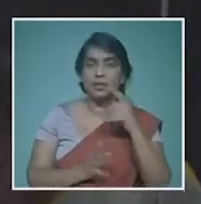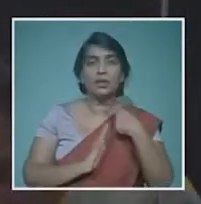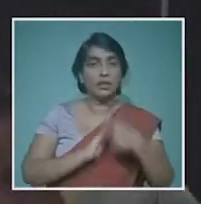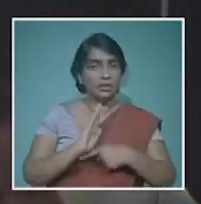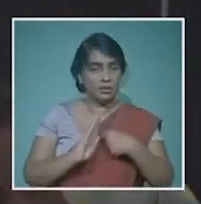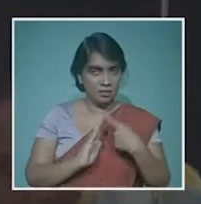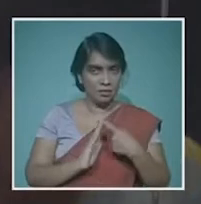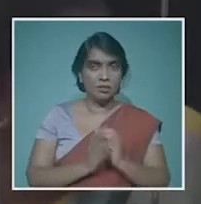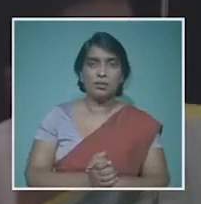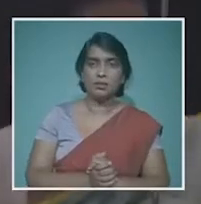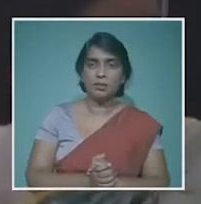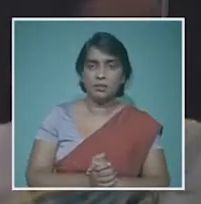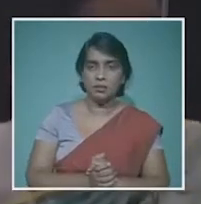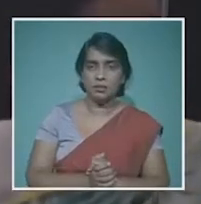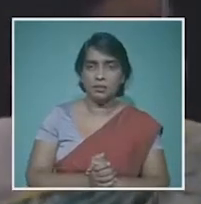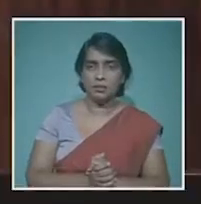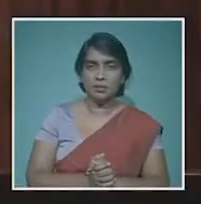ලංකාවේ